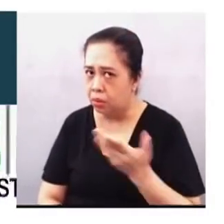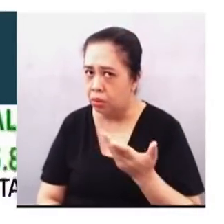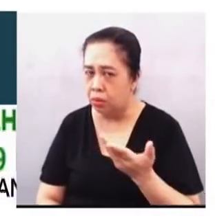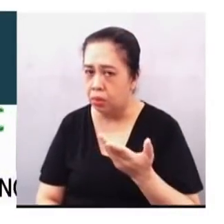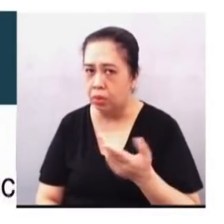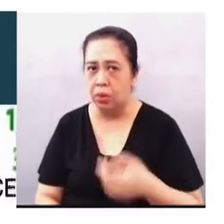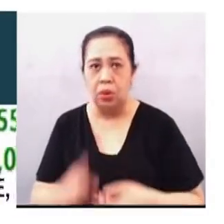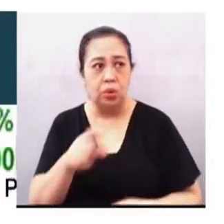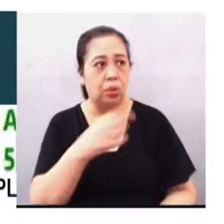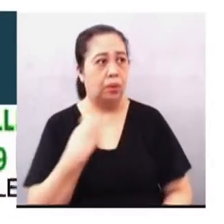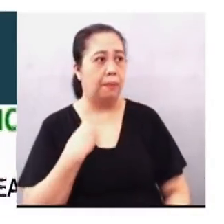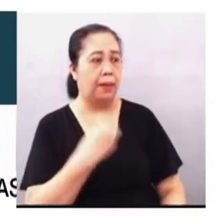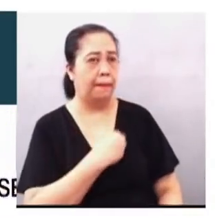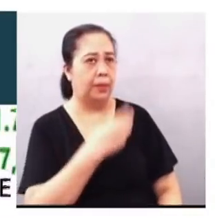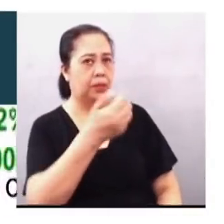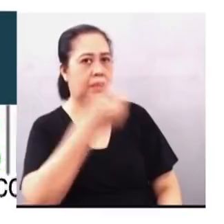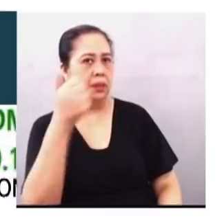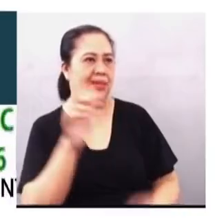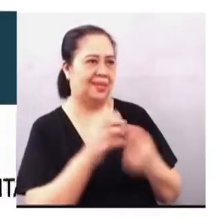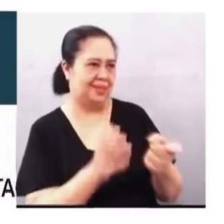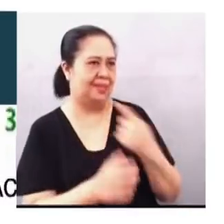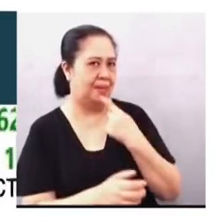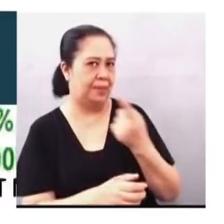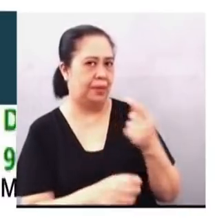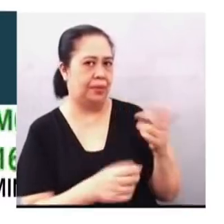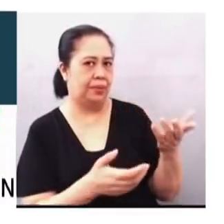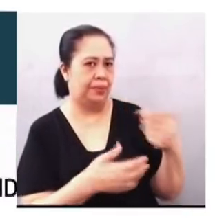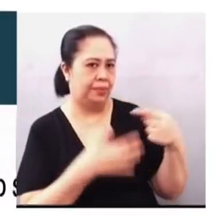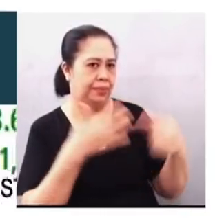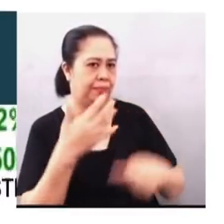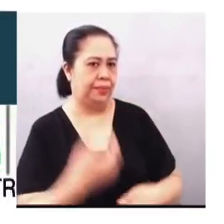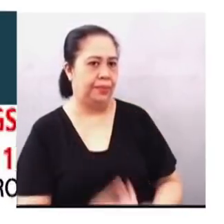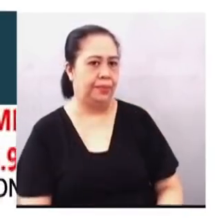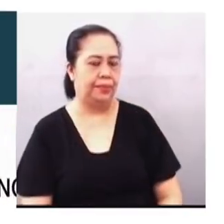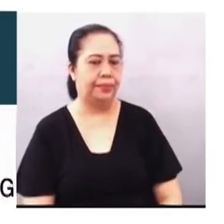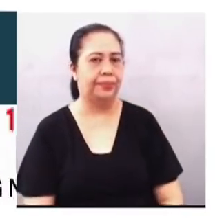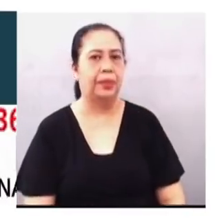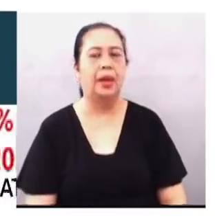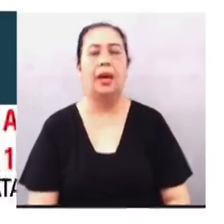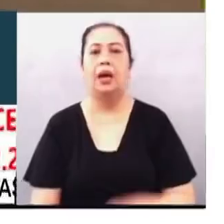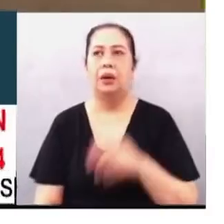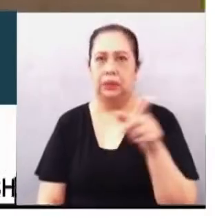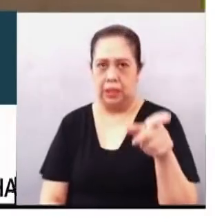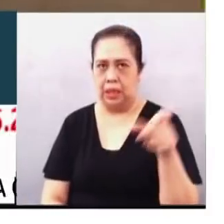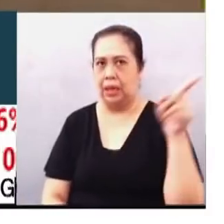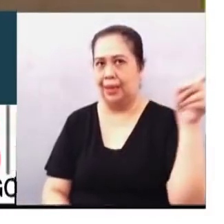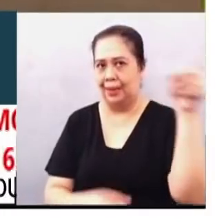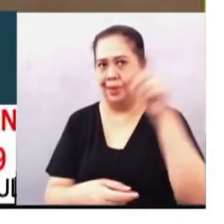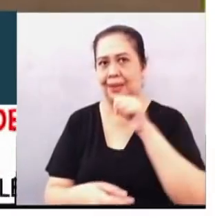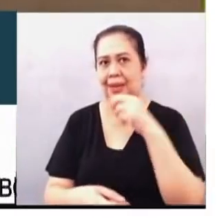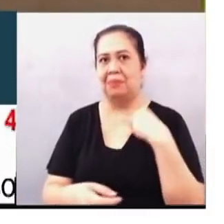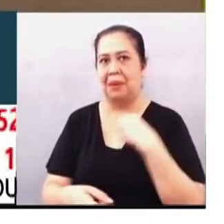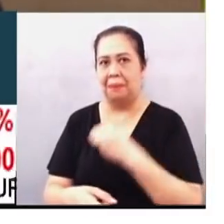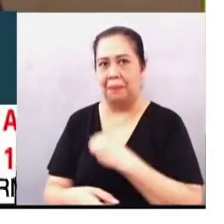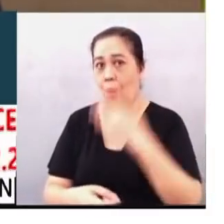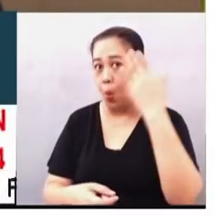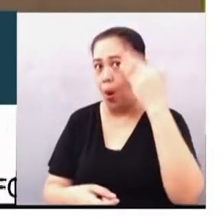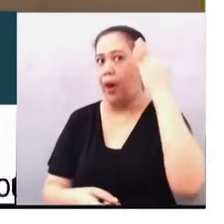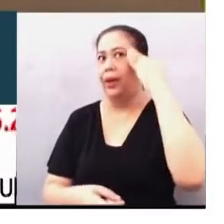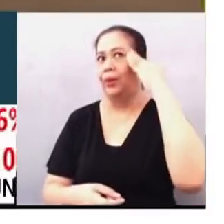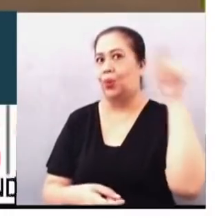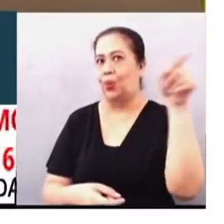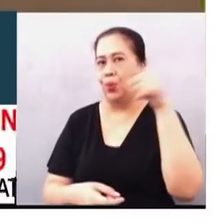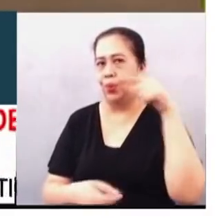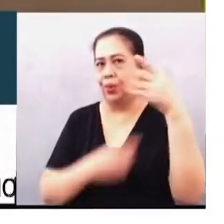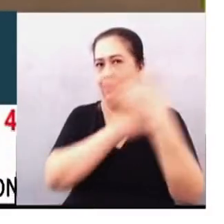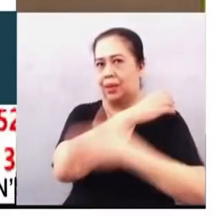Yung membership ng iba, yung sinasabi niyo po. Hindi nga sila nagpamimbro dahil alam nila na